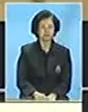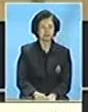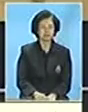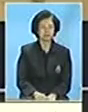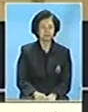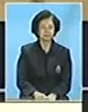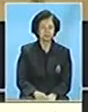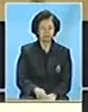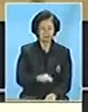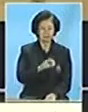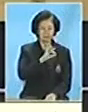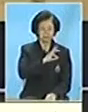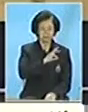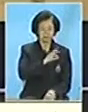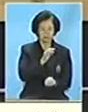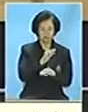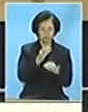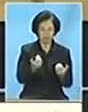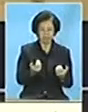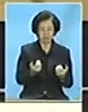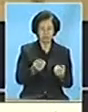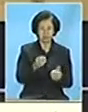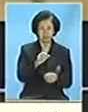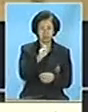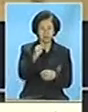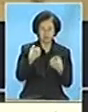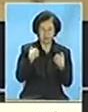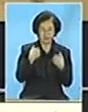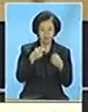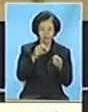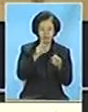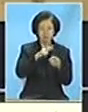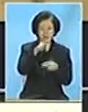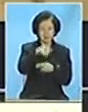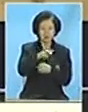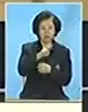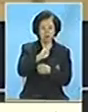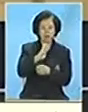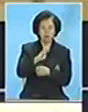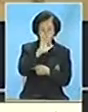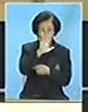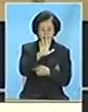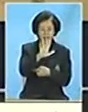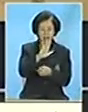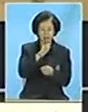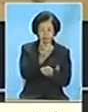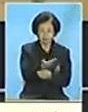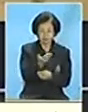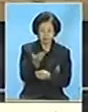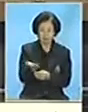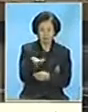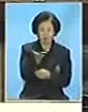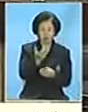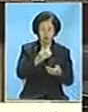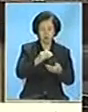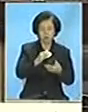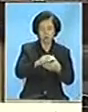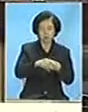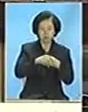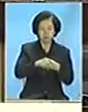ท่านสมาชิกคะวันนี้สภามีร่างพรบทั้งสิ้น5ร่างนะคะขอความร่วมมือท่านสมาชิก